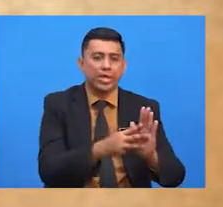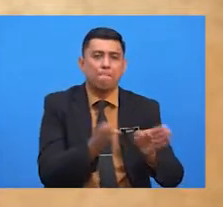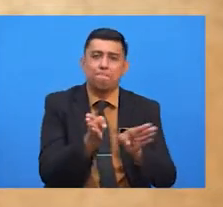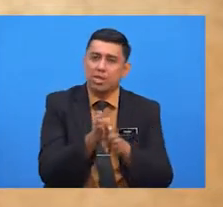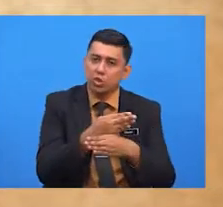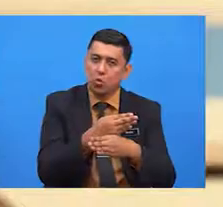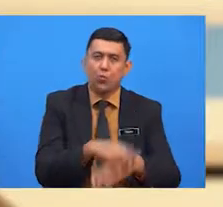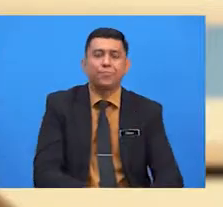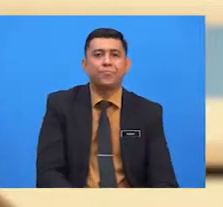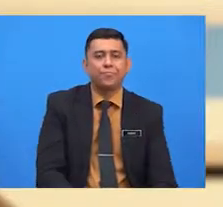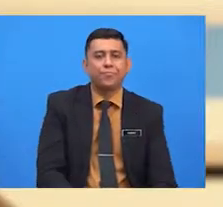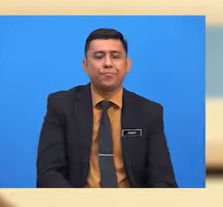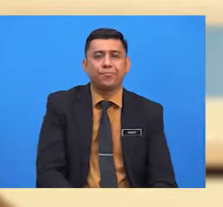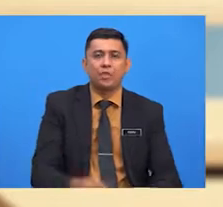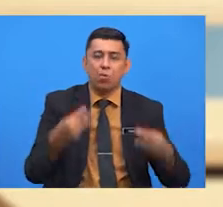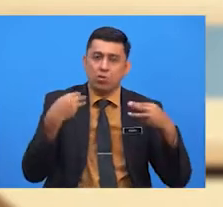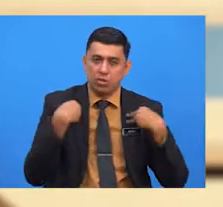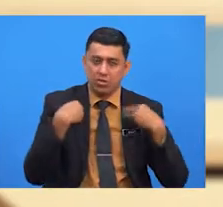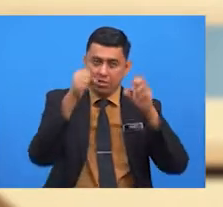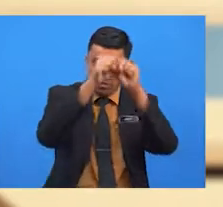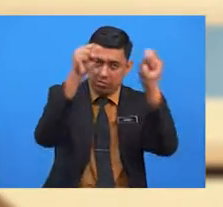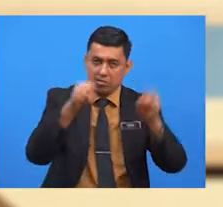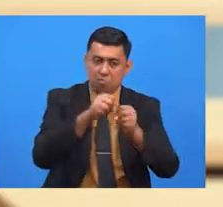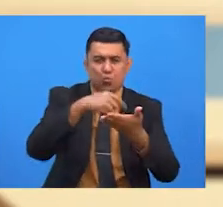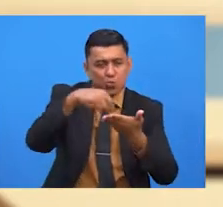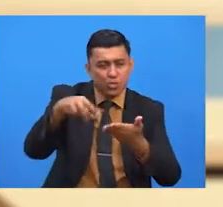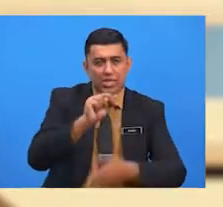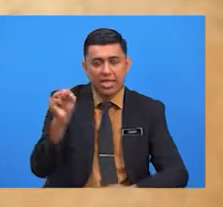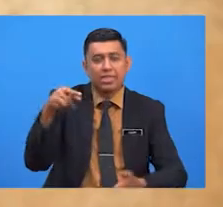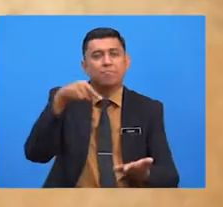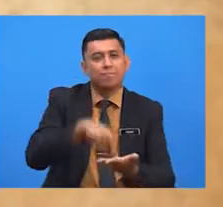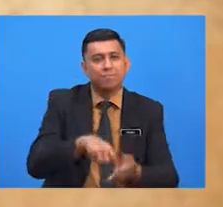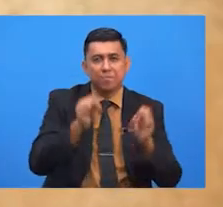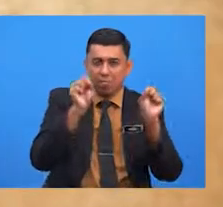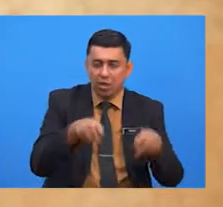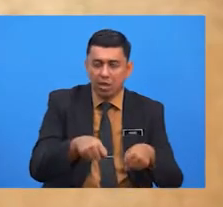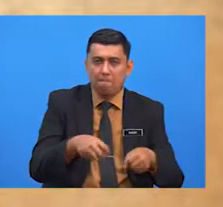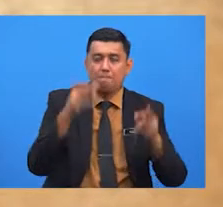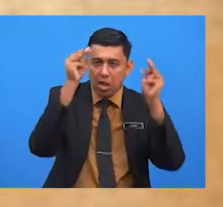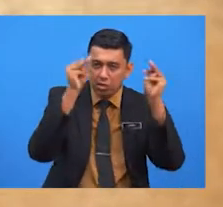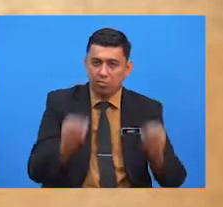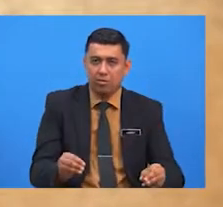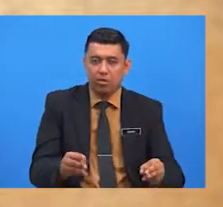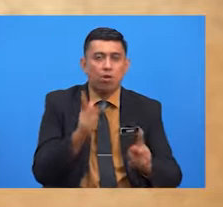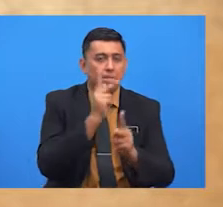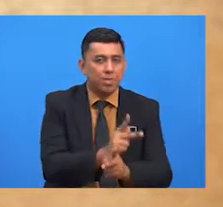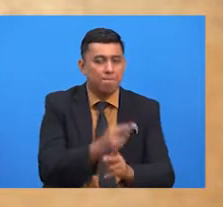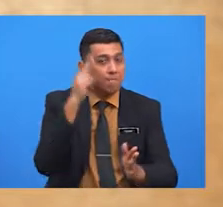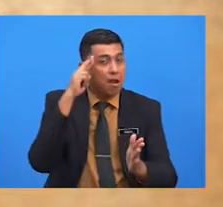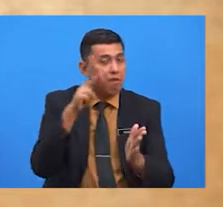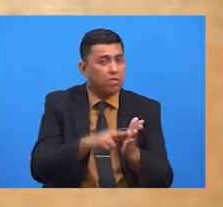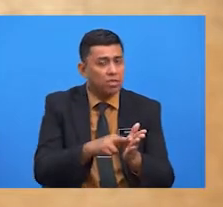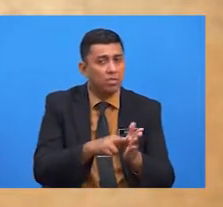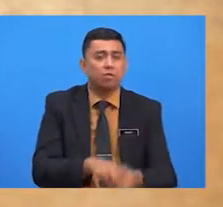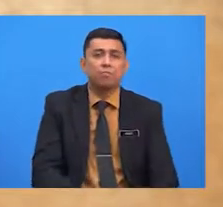idea. Wujudnya sistem tulisan ini membolehkan manusia menyimpan rekod